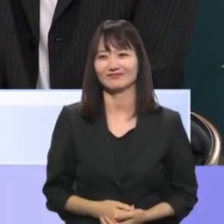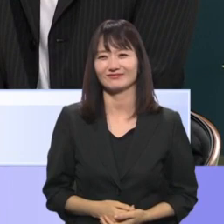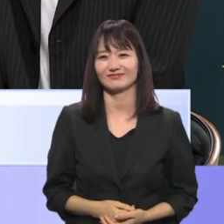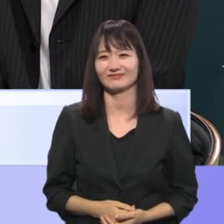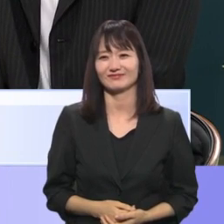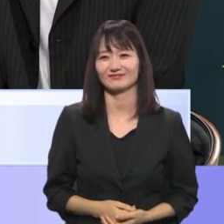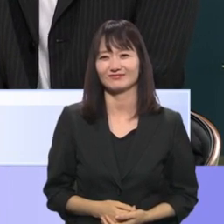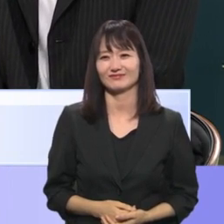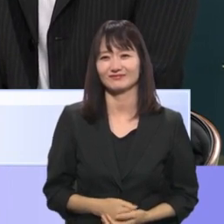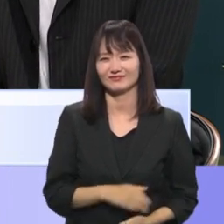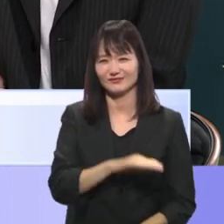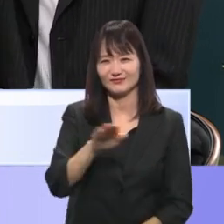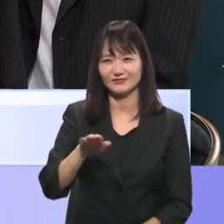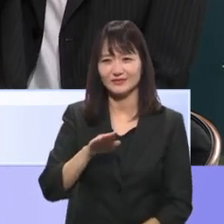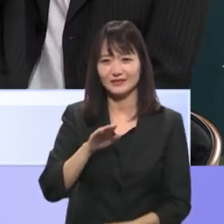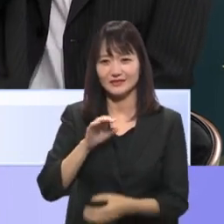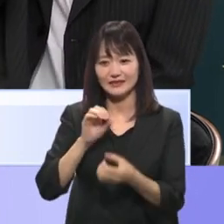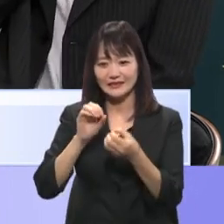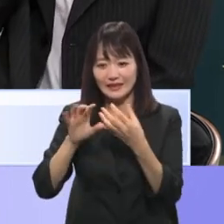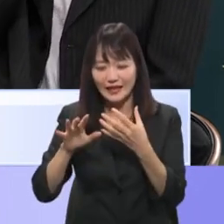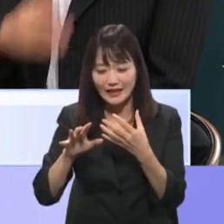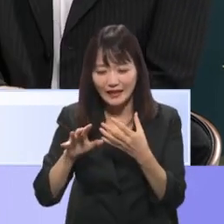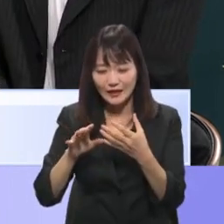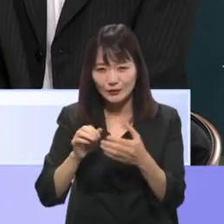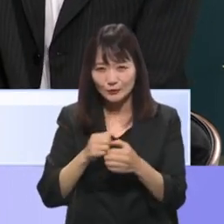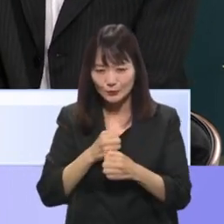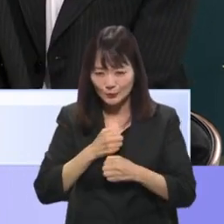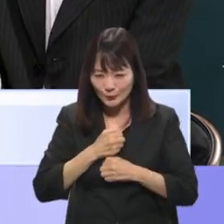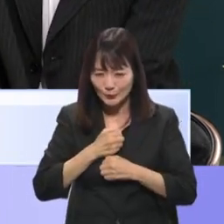다른 소리라서 저희가 말을 좀 아끼고 있어요